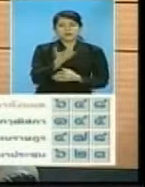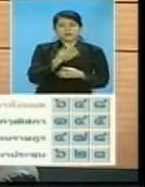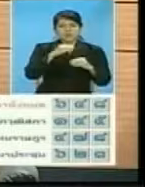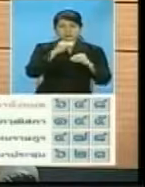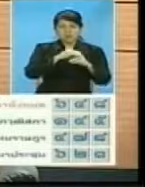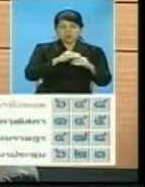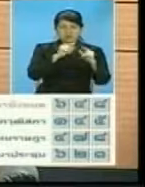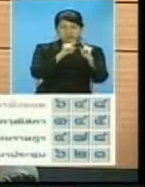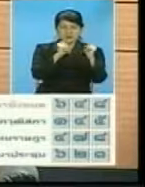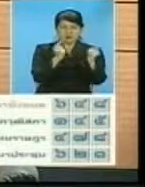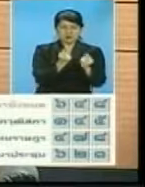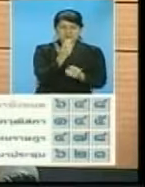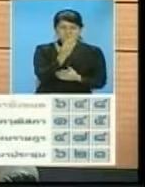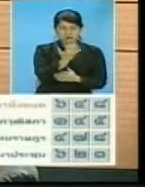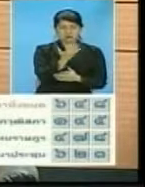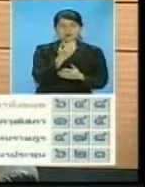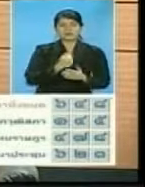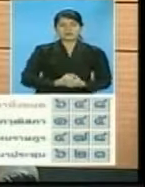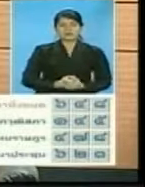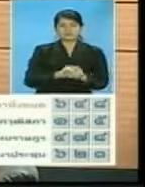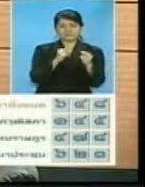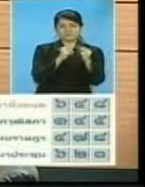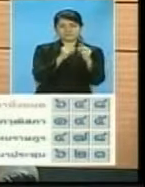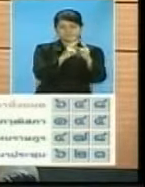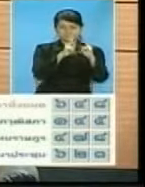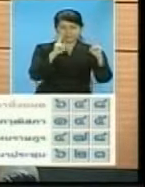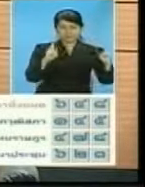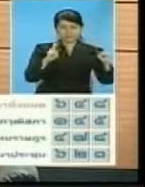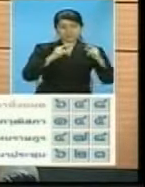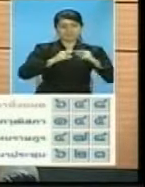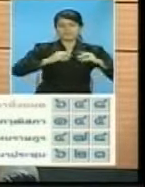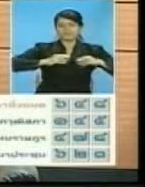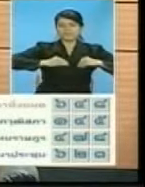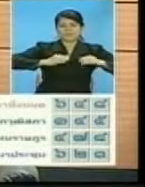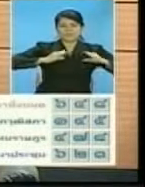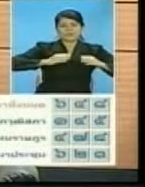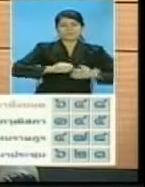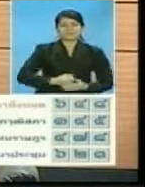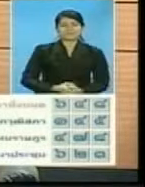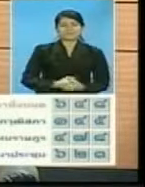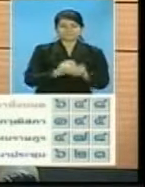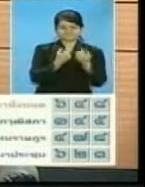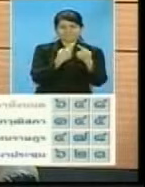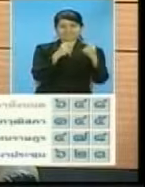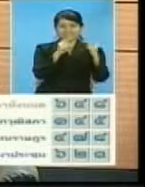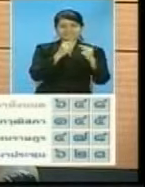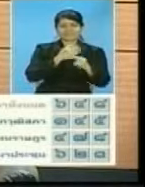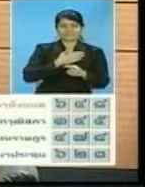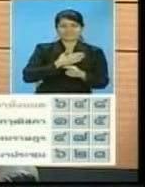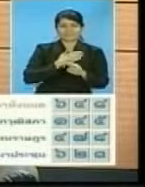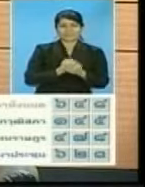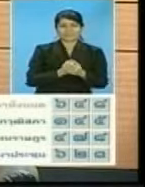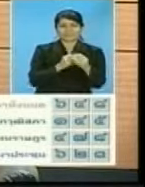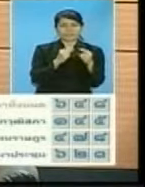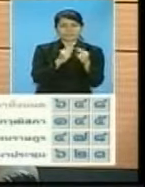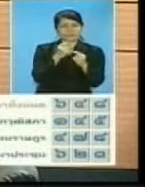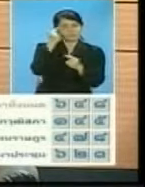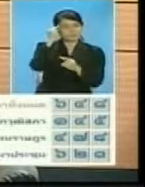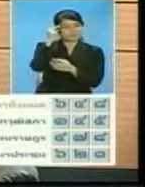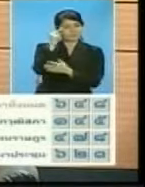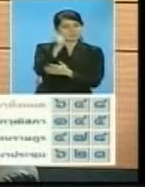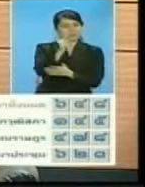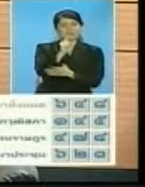นวงเล็บ5ซึ่งคณะกรรมาธิการไม่เห็นด้วยแต่ด้วยความตั้งใจและด้วยเจตนา